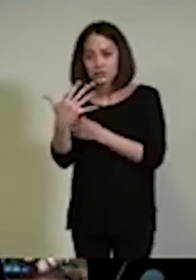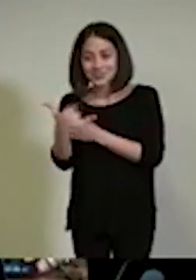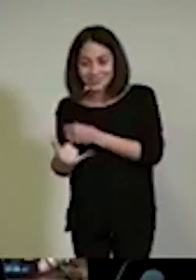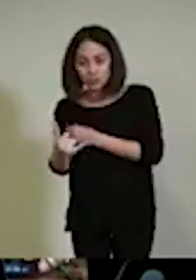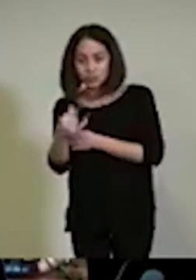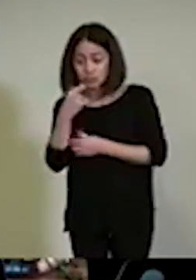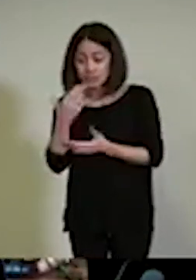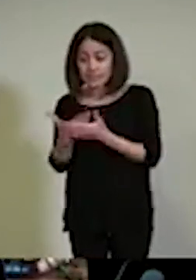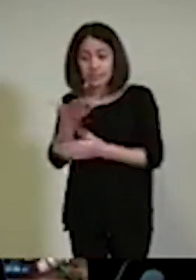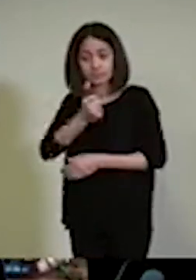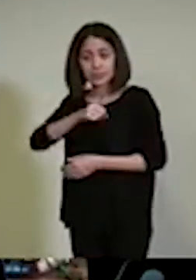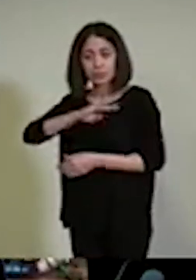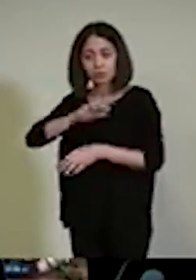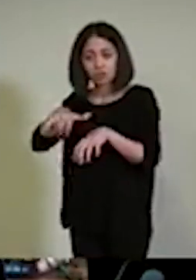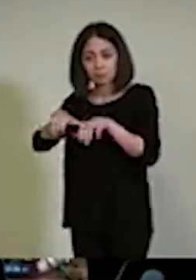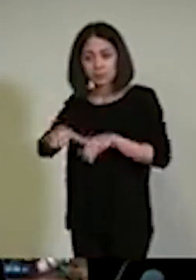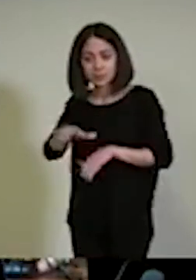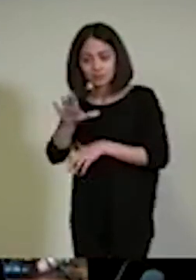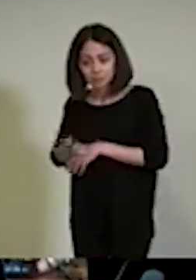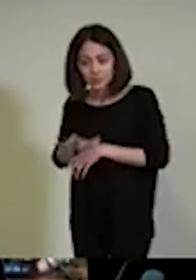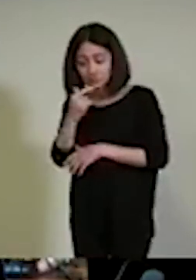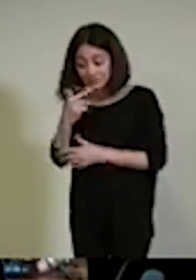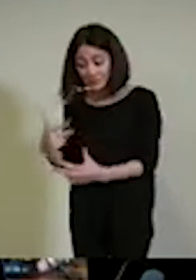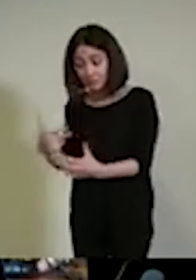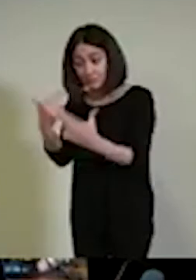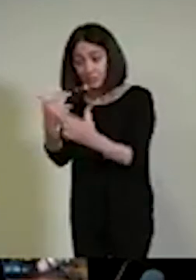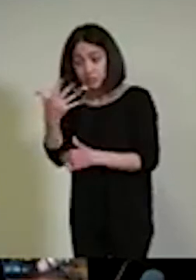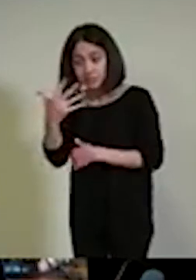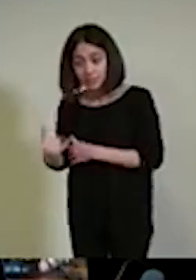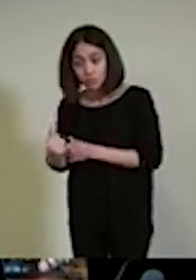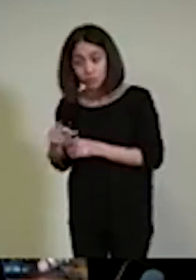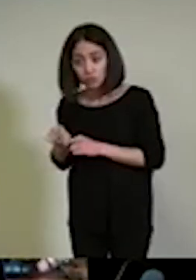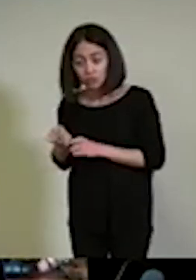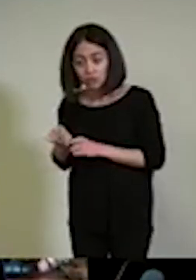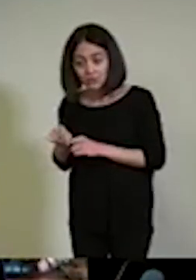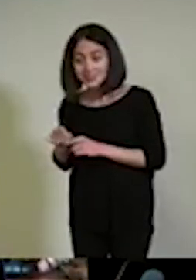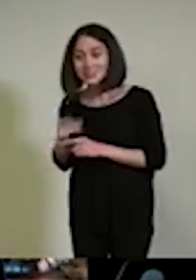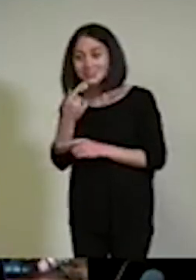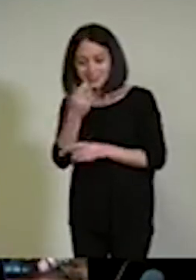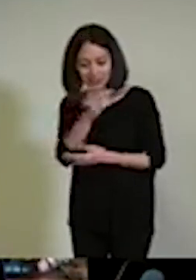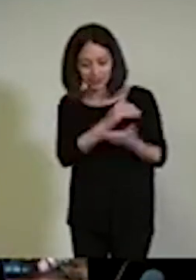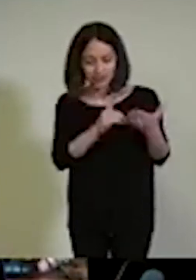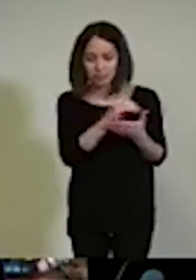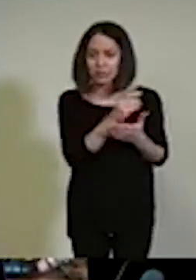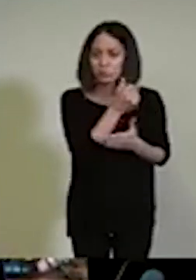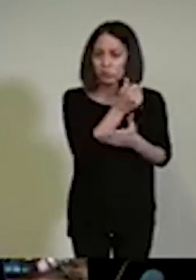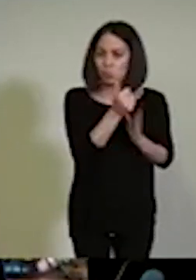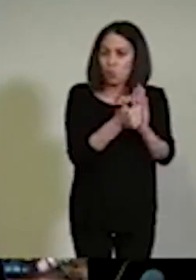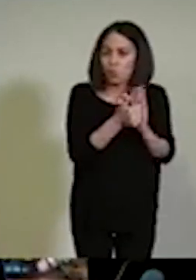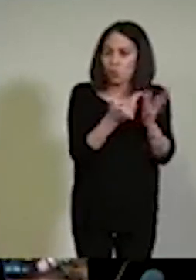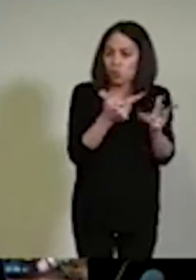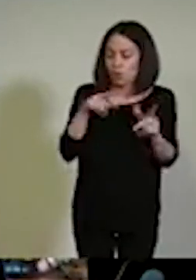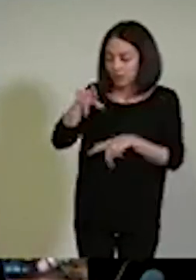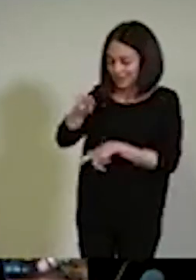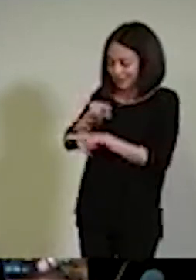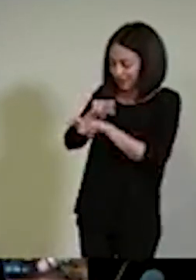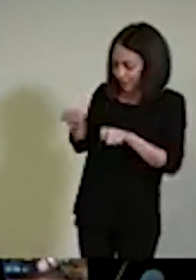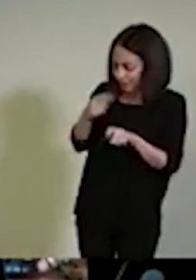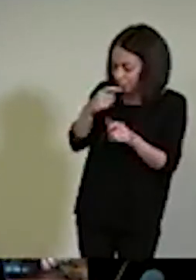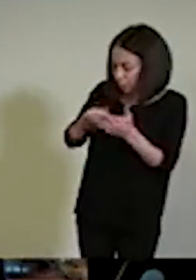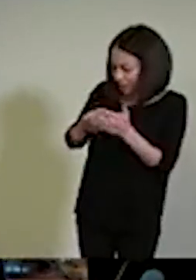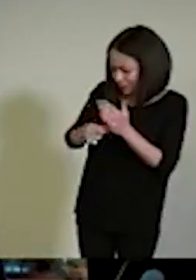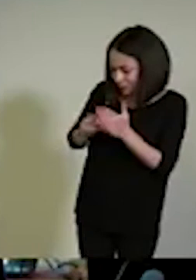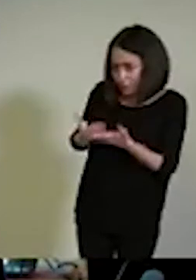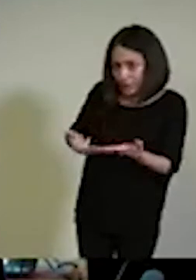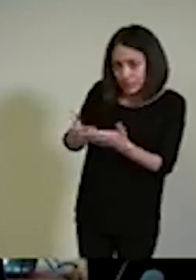administrative. Le temps de cette prise en charge de ces 5 jours charge au département d'évaluer l'identité et la situation de ces